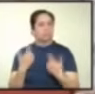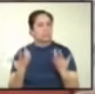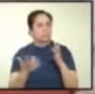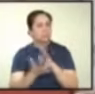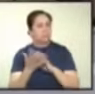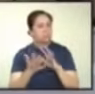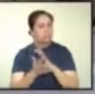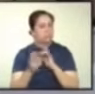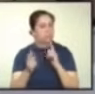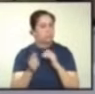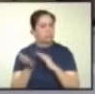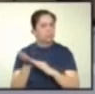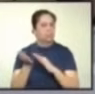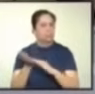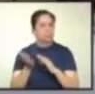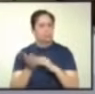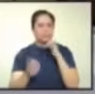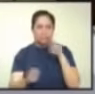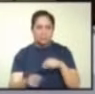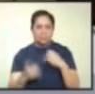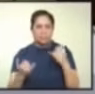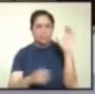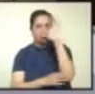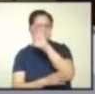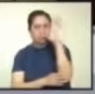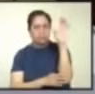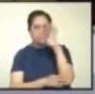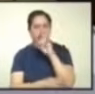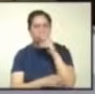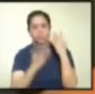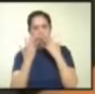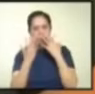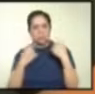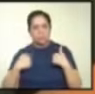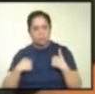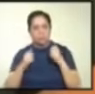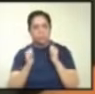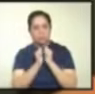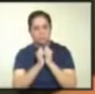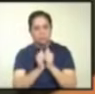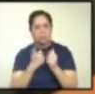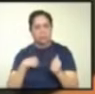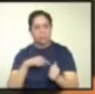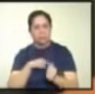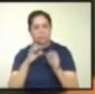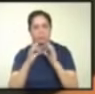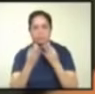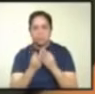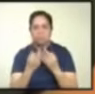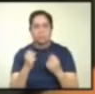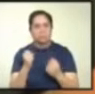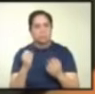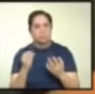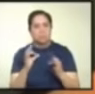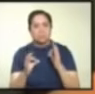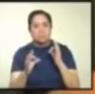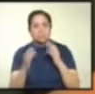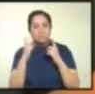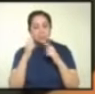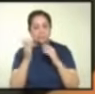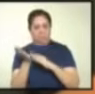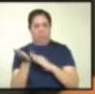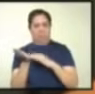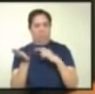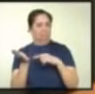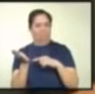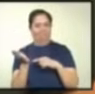ngayon ang magpatawad. Dapat sana ngayong Christmas or birthday namin, kasama namin ang aming pamilya. Kaya po, kung sa pagpapatawad